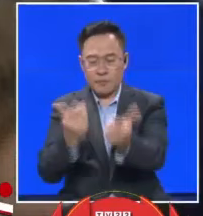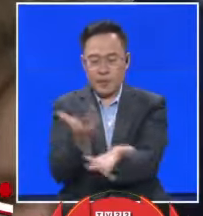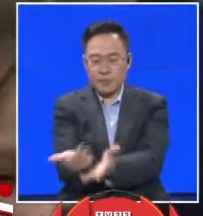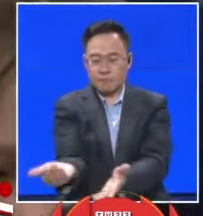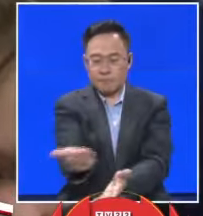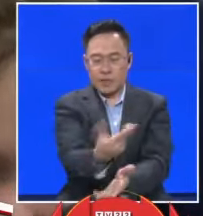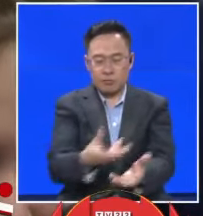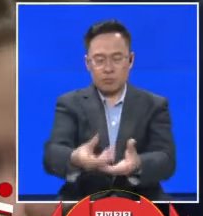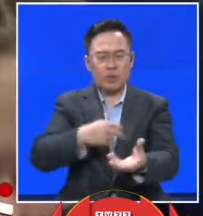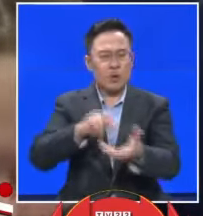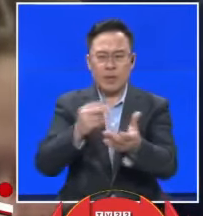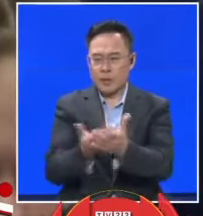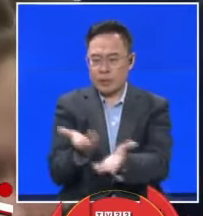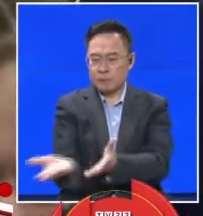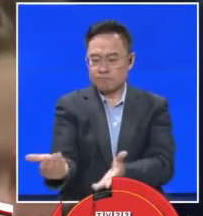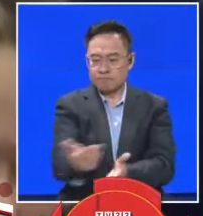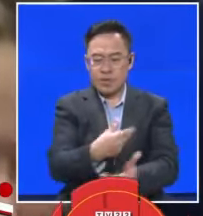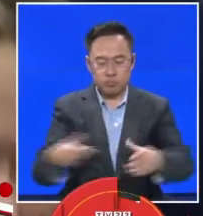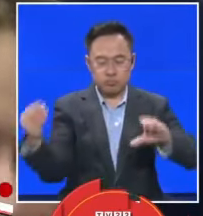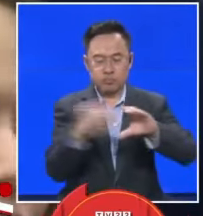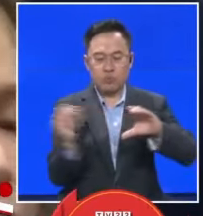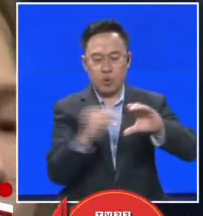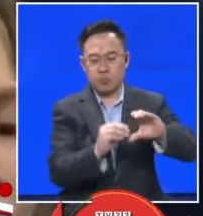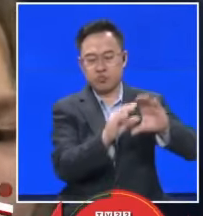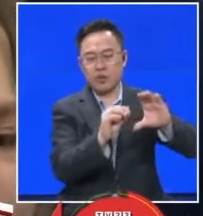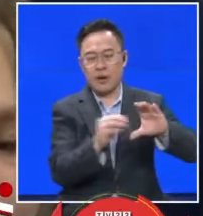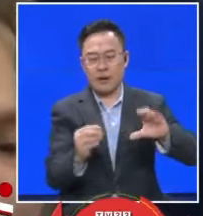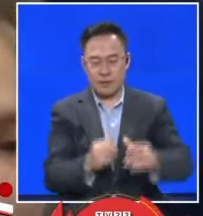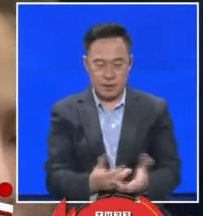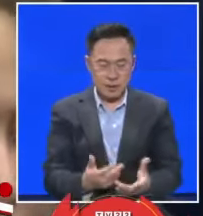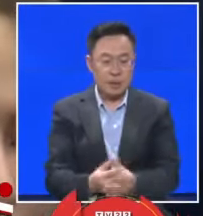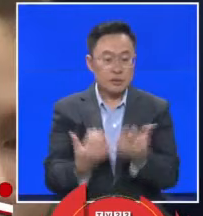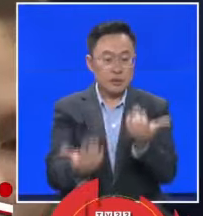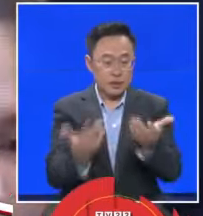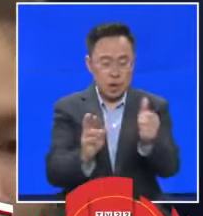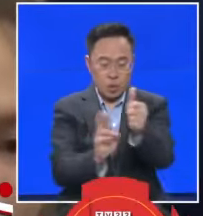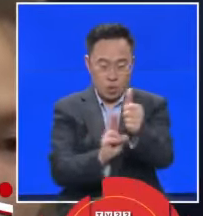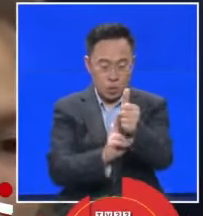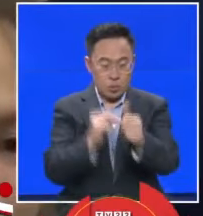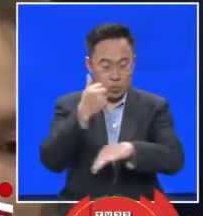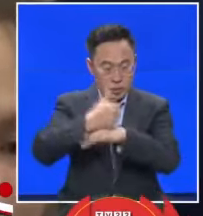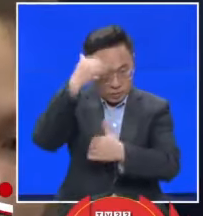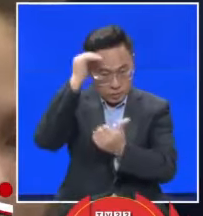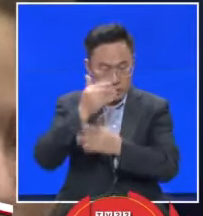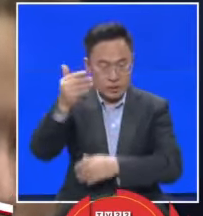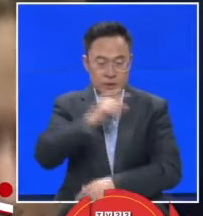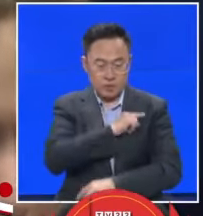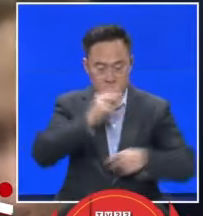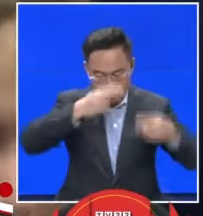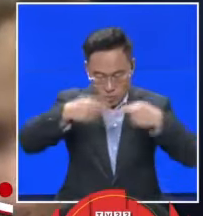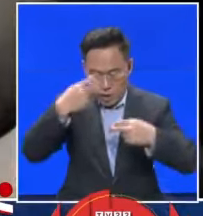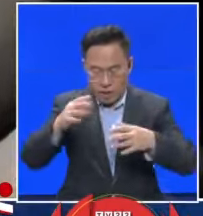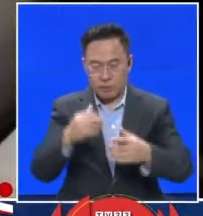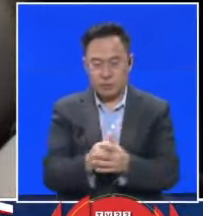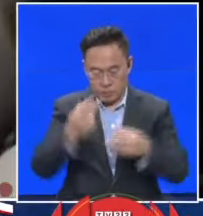าติก็พูดถึงประเด็นนี้นะคะบอกตอนนี้สั่งสอบแล้วค่ะสั่งตรวจสอบข้อเท็จจริงทั้งหมดคือมันจะมีกรอบเวลาตามกฎหมายอยู่คุณผู้ชมแต่เบื้